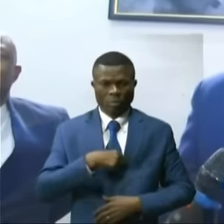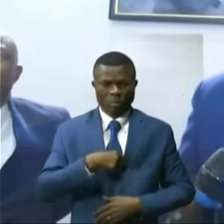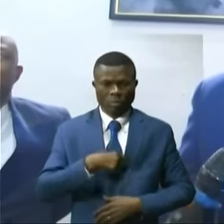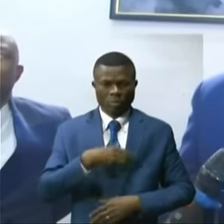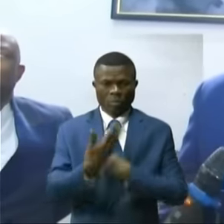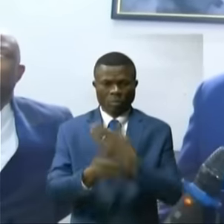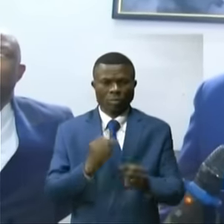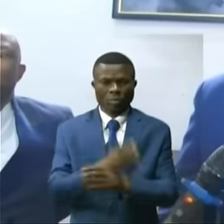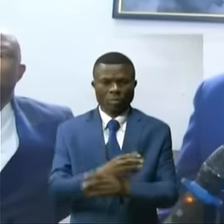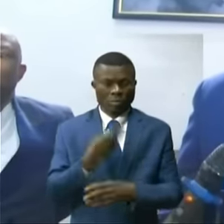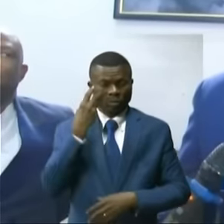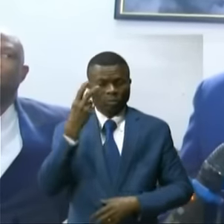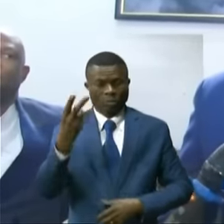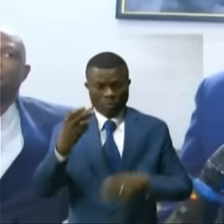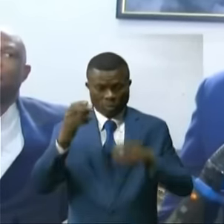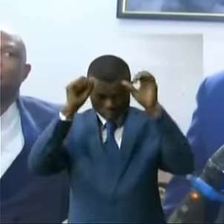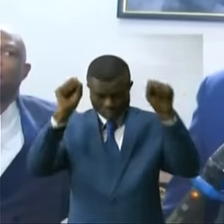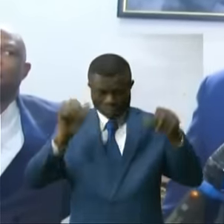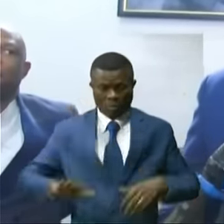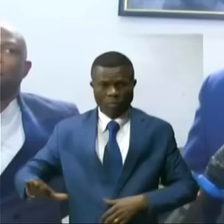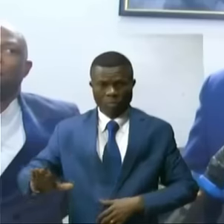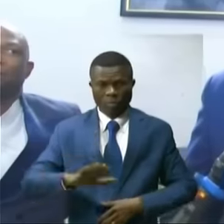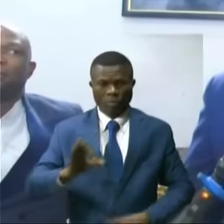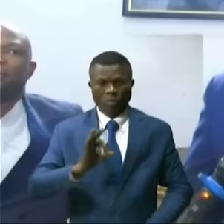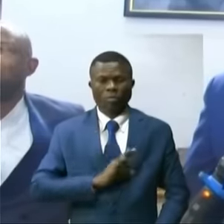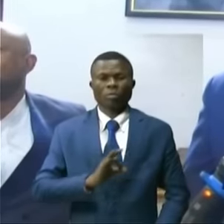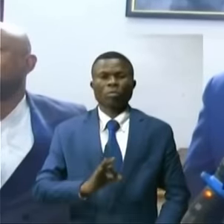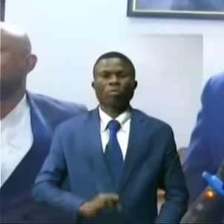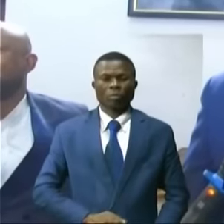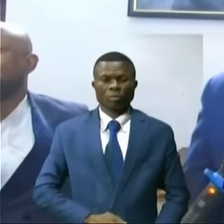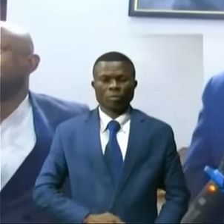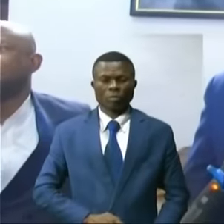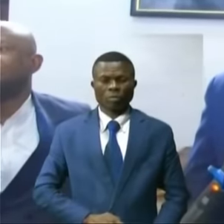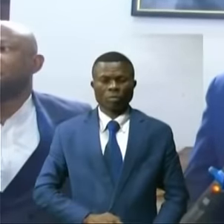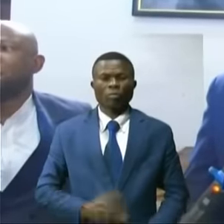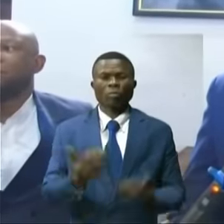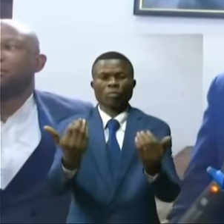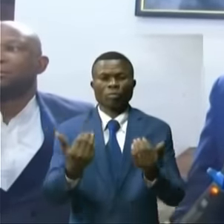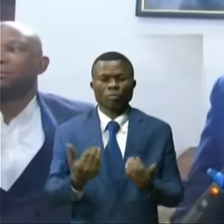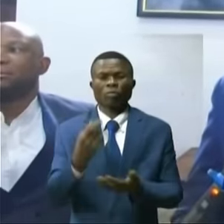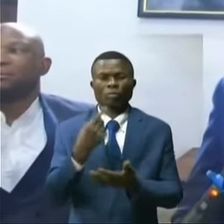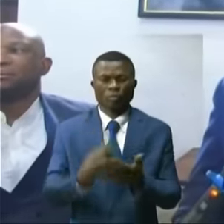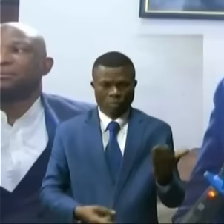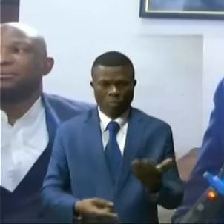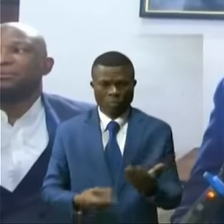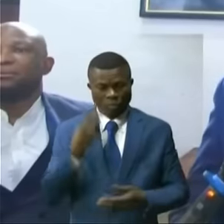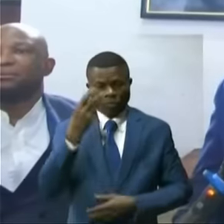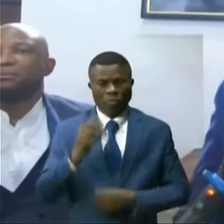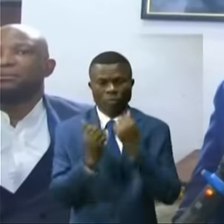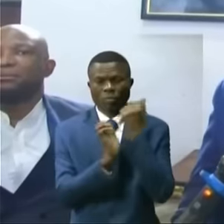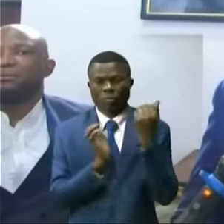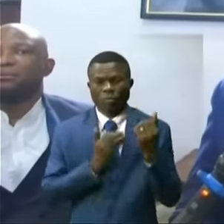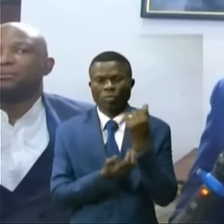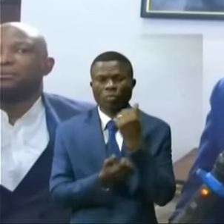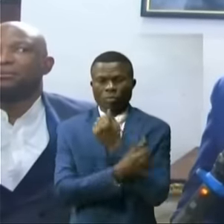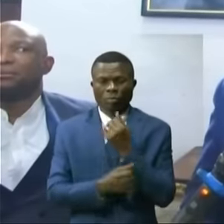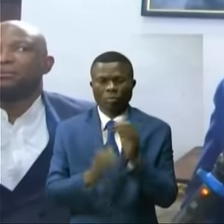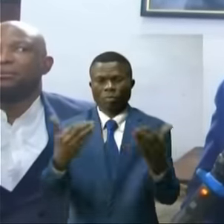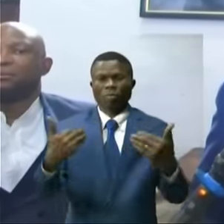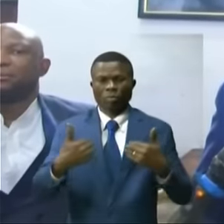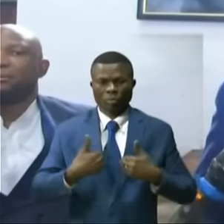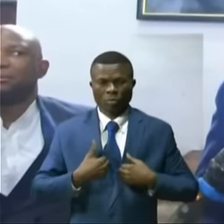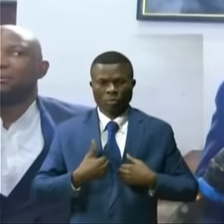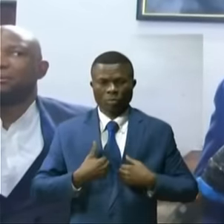matérialiser la la vision euh président de la République qui voudrait voir notre pays être doté euh